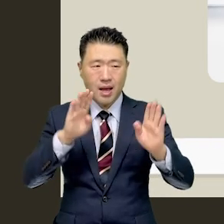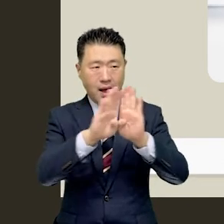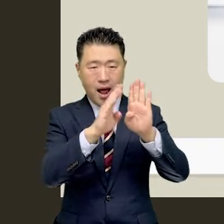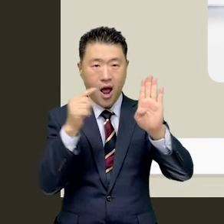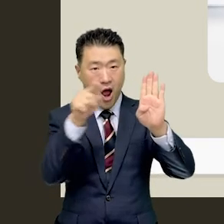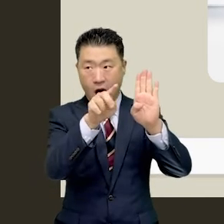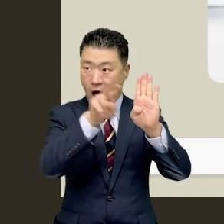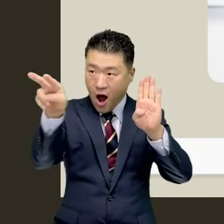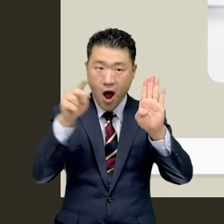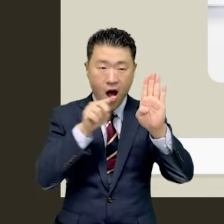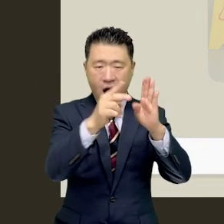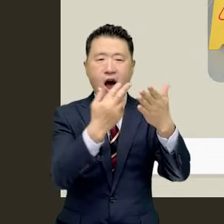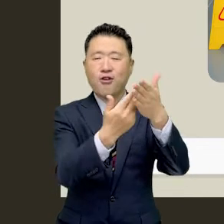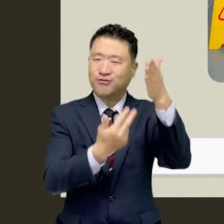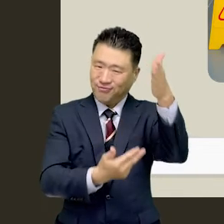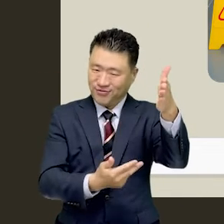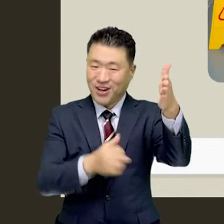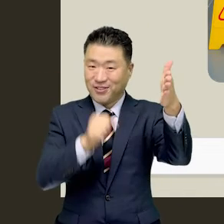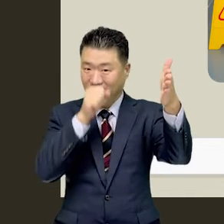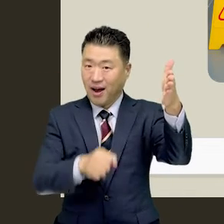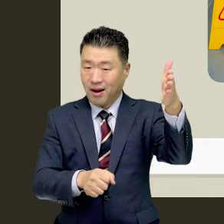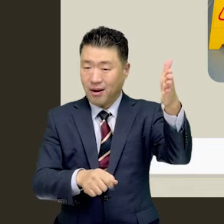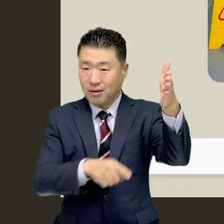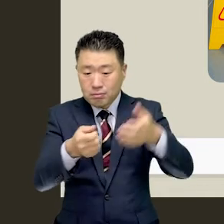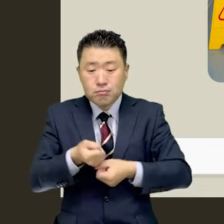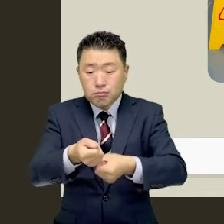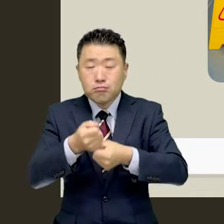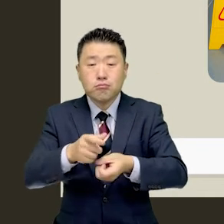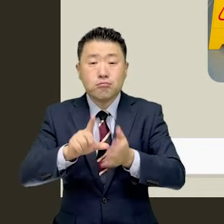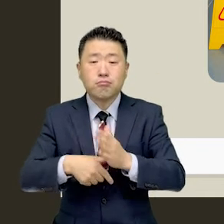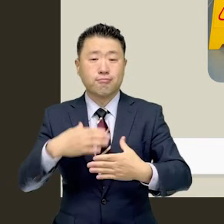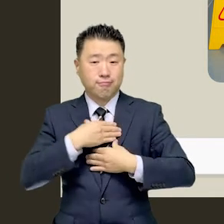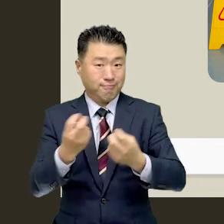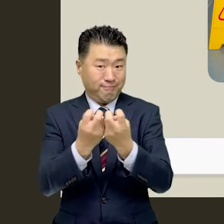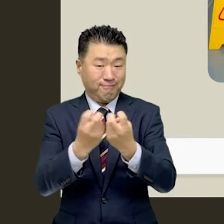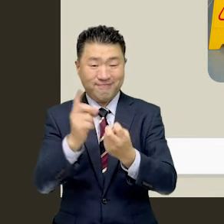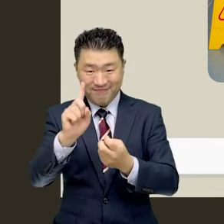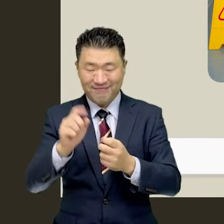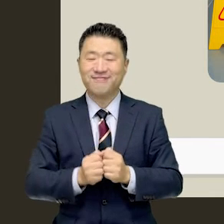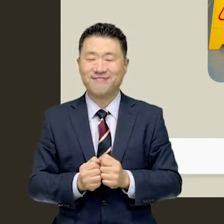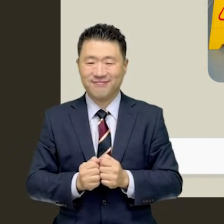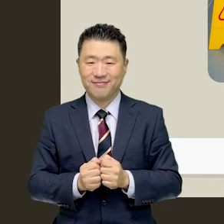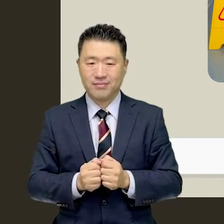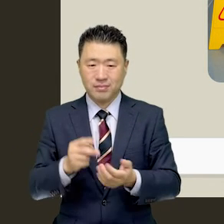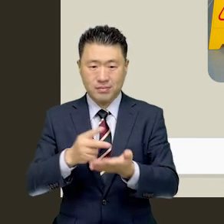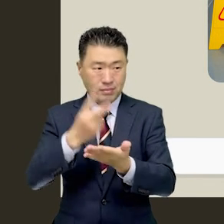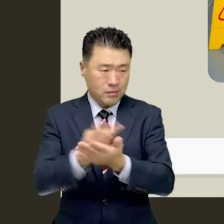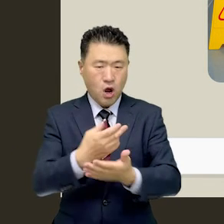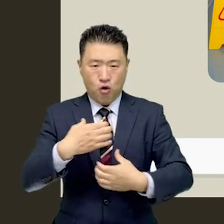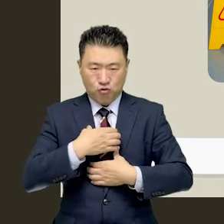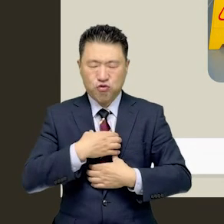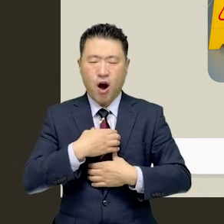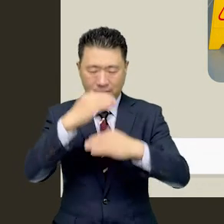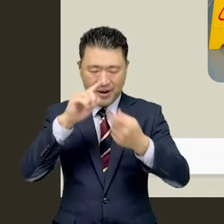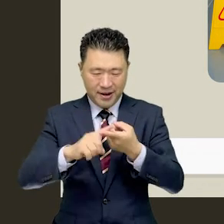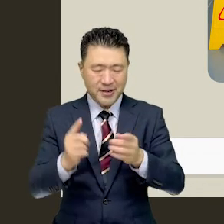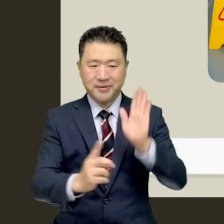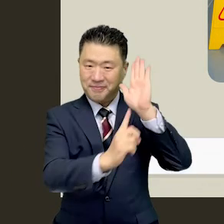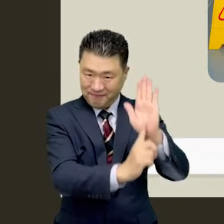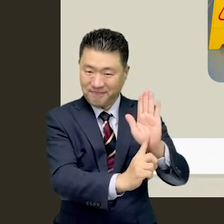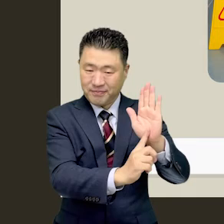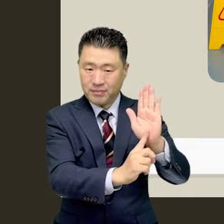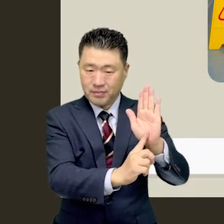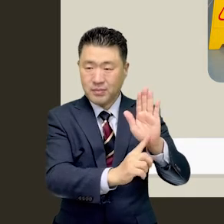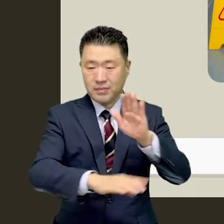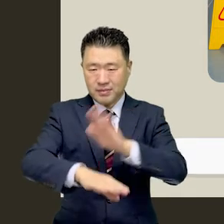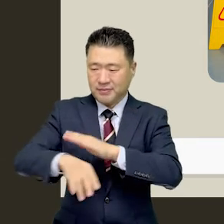설치합니다. 복도 청소 작업 중 안전수칙입니다. 미끄럼 주의 안내 표지판을 설치하고 우측